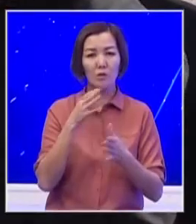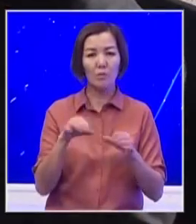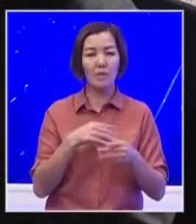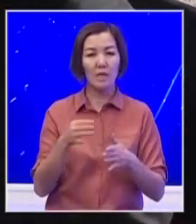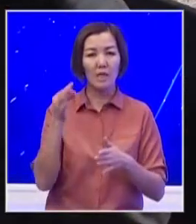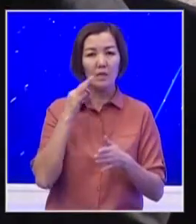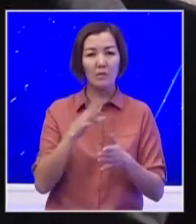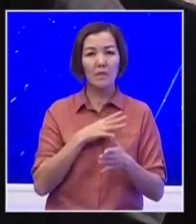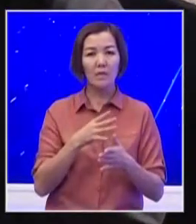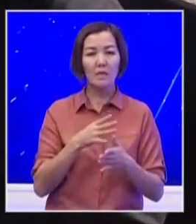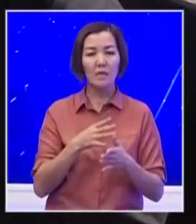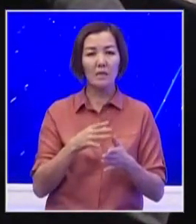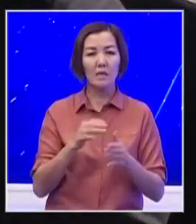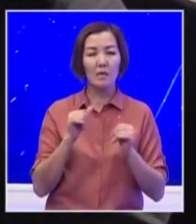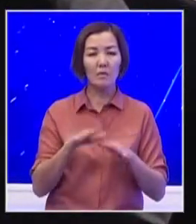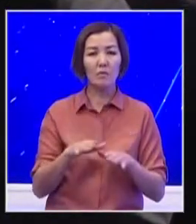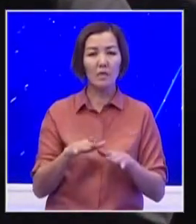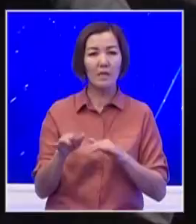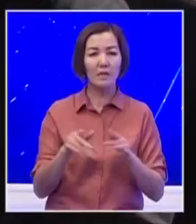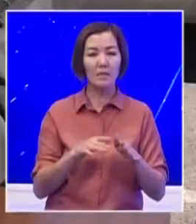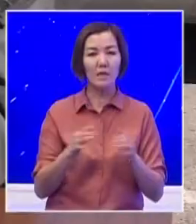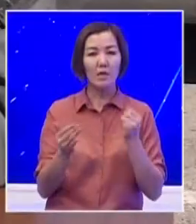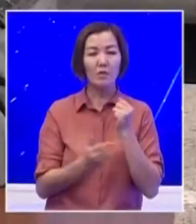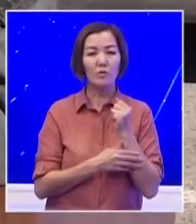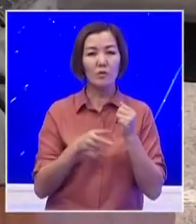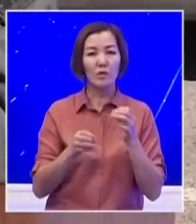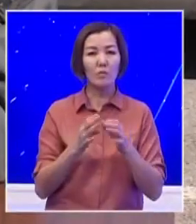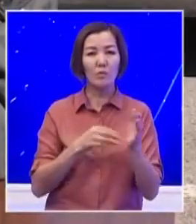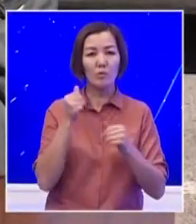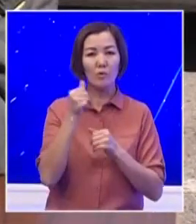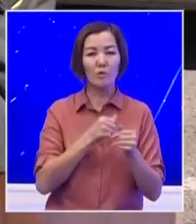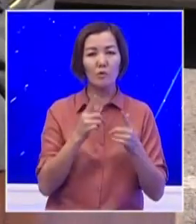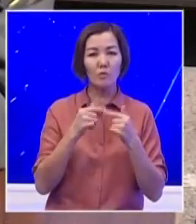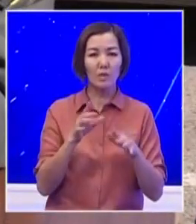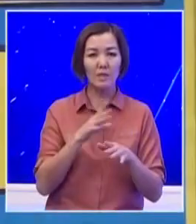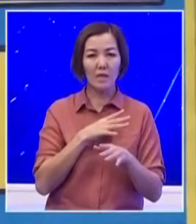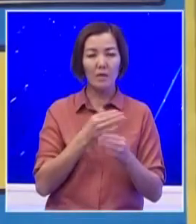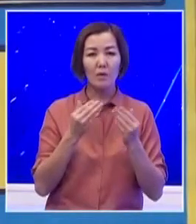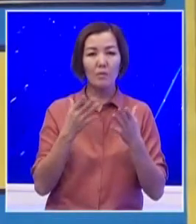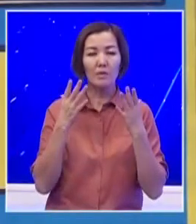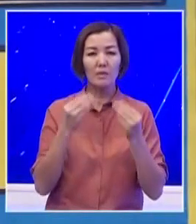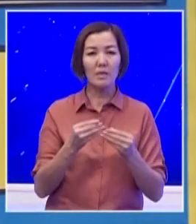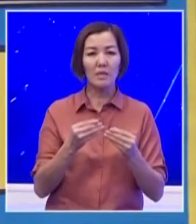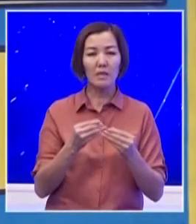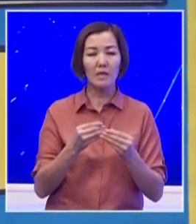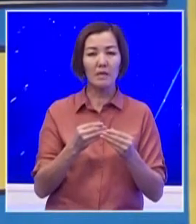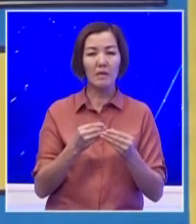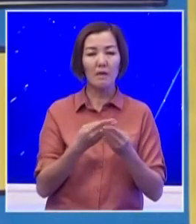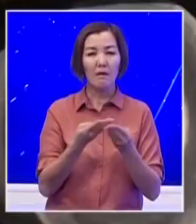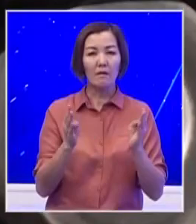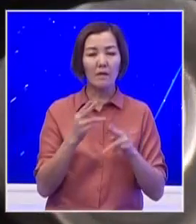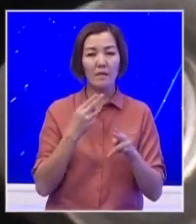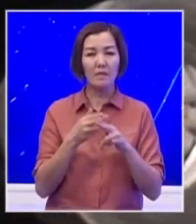берілді. Еске сала кетейік, жол үстінде қабылдау шарасы соңғы рет 2019 жылы ұйымдастырылған еді. Бұған себеп карантин дейді